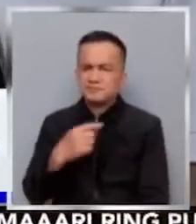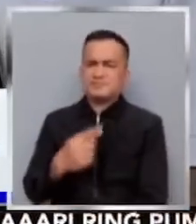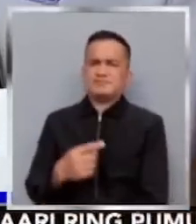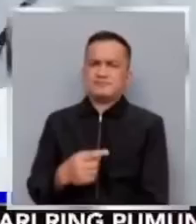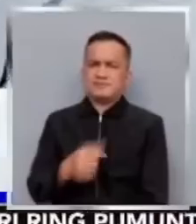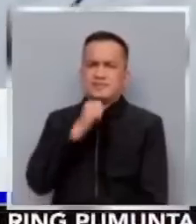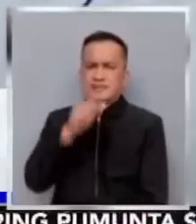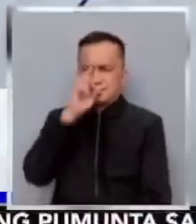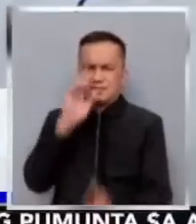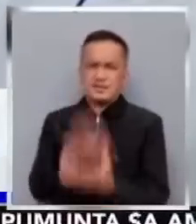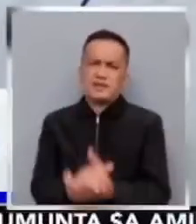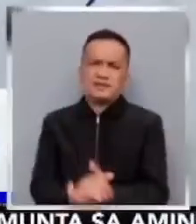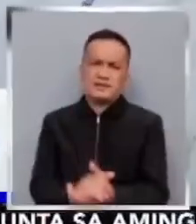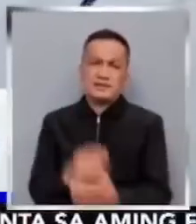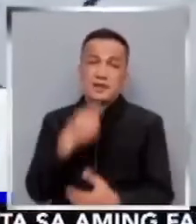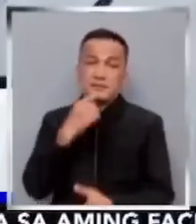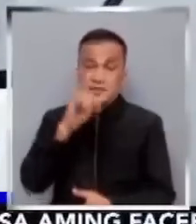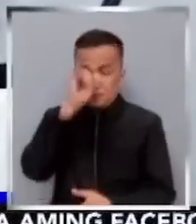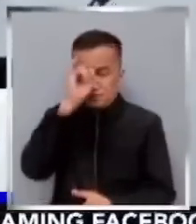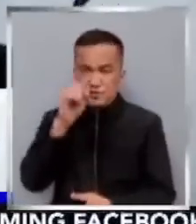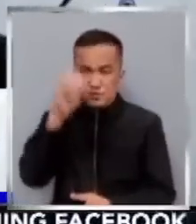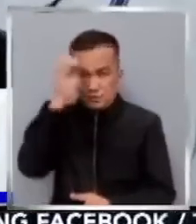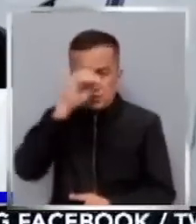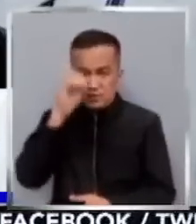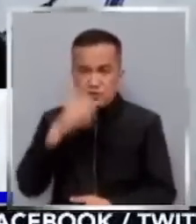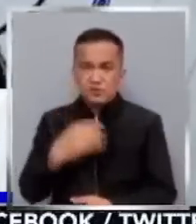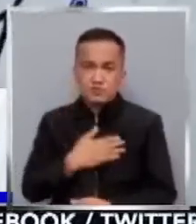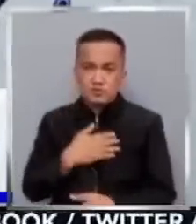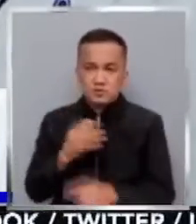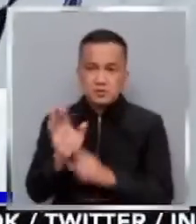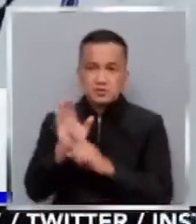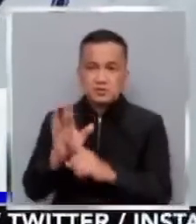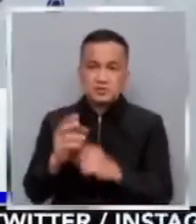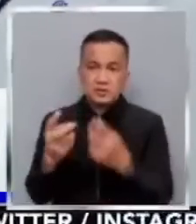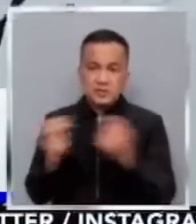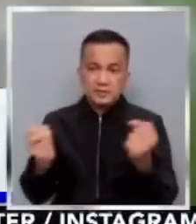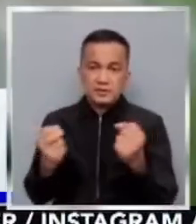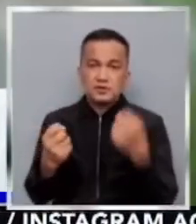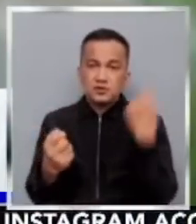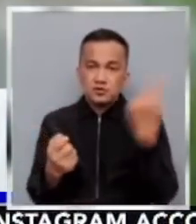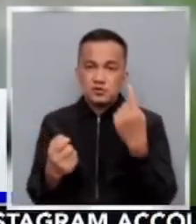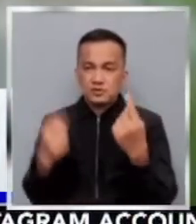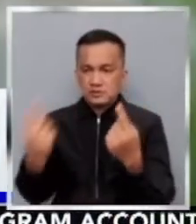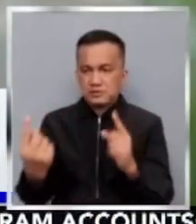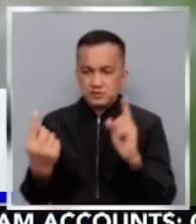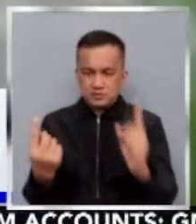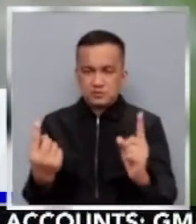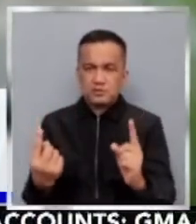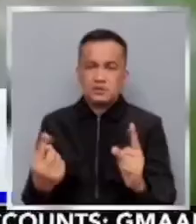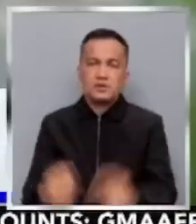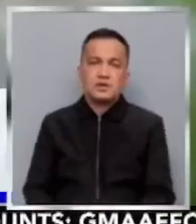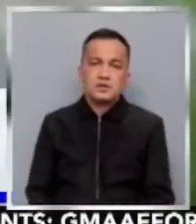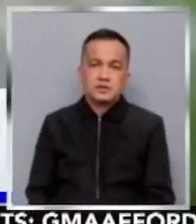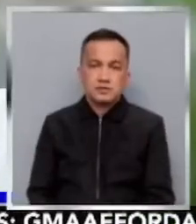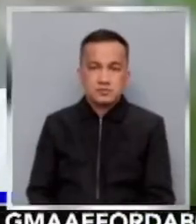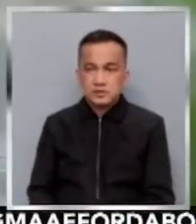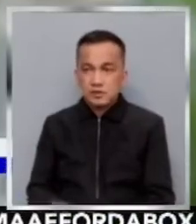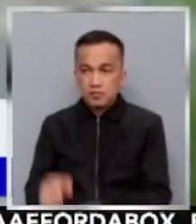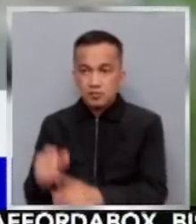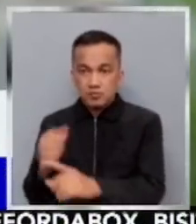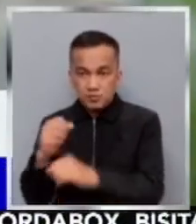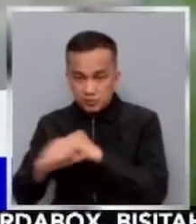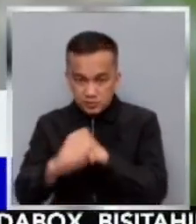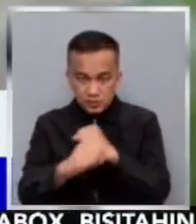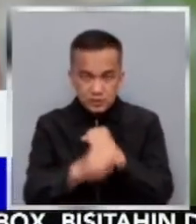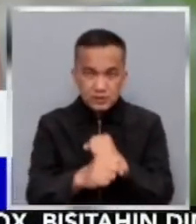at opinyon niya may gustong magpalabas na ang laban ay nasa pagitan na lang ng dalawang tao. Pero imbis na manuyo ng mga botante ngayong araw sa Quezon